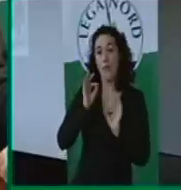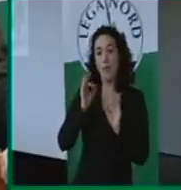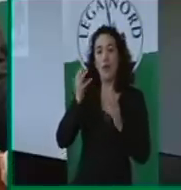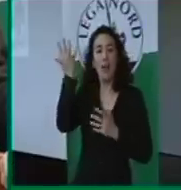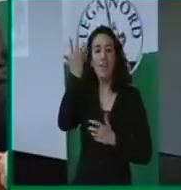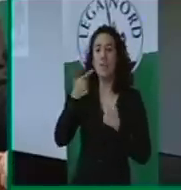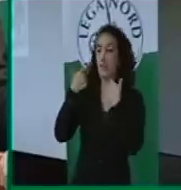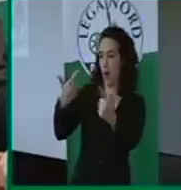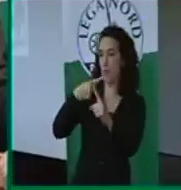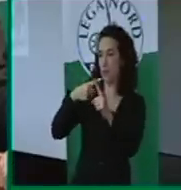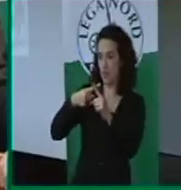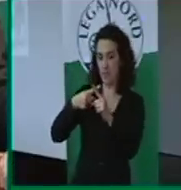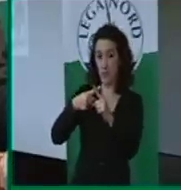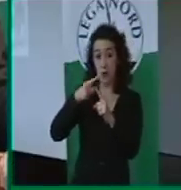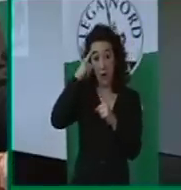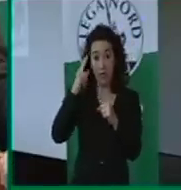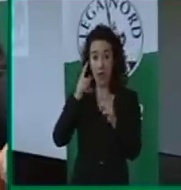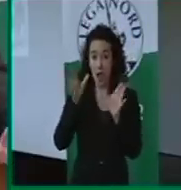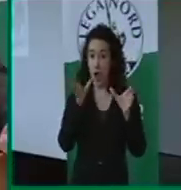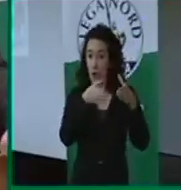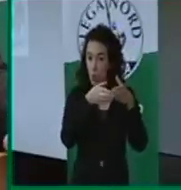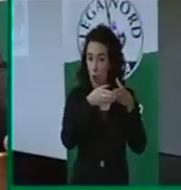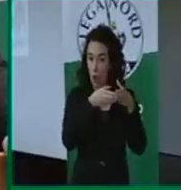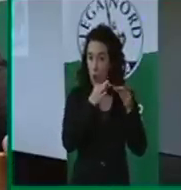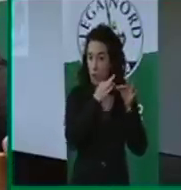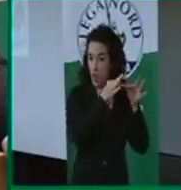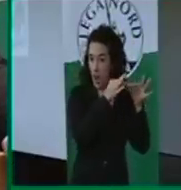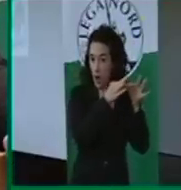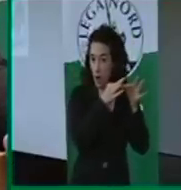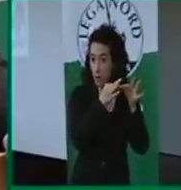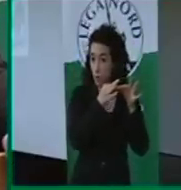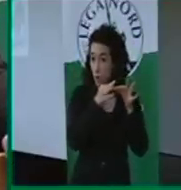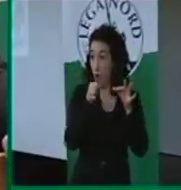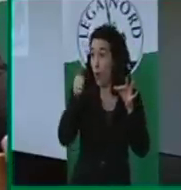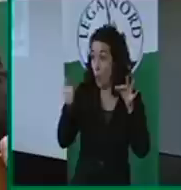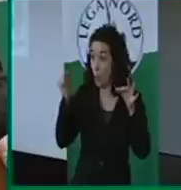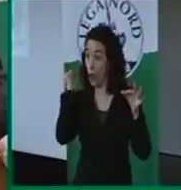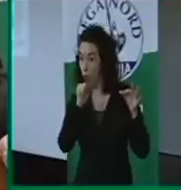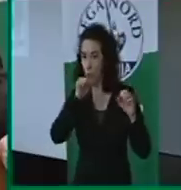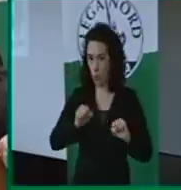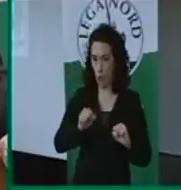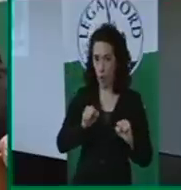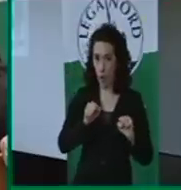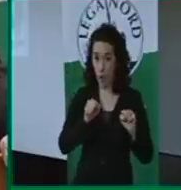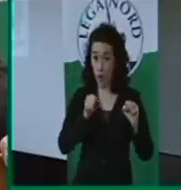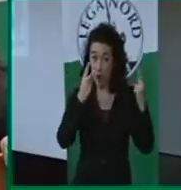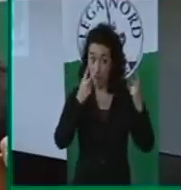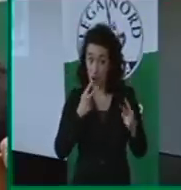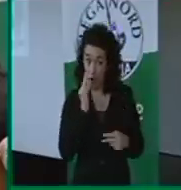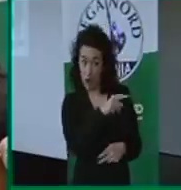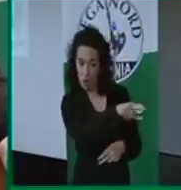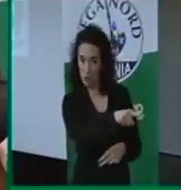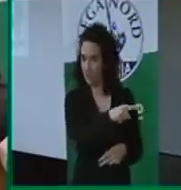si può anche andare contro quello che fanno tutti gli altri Alla fine poi dopo non è detto che la ragione ce l'abbiano quelli là Però quando c'è stata la